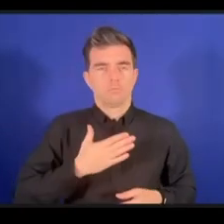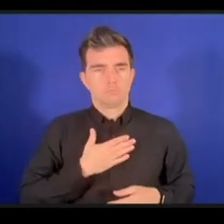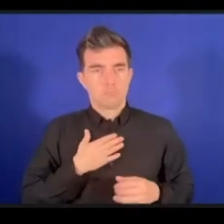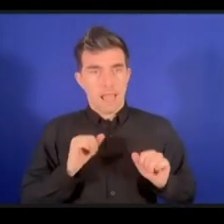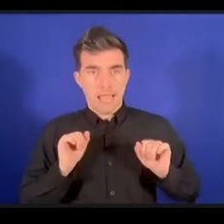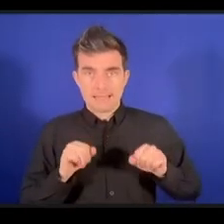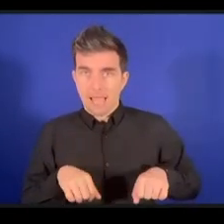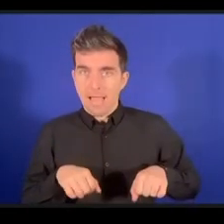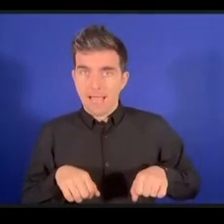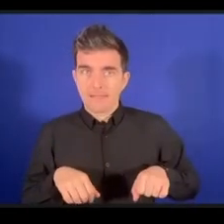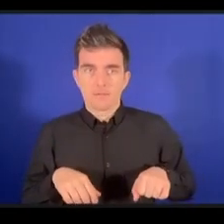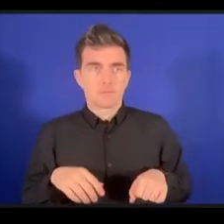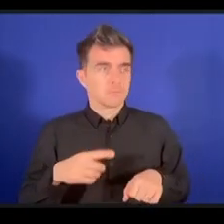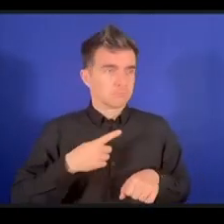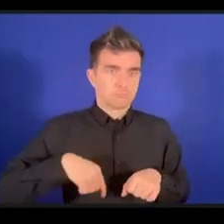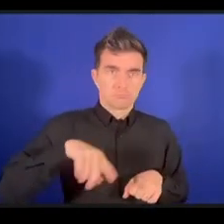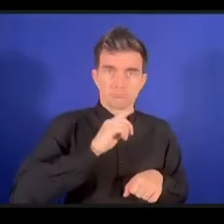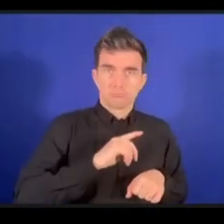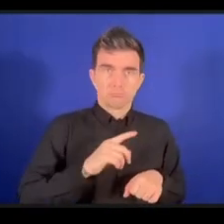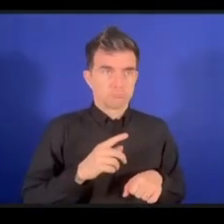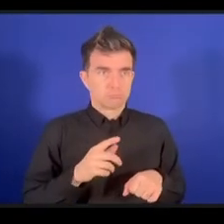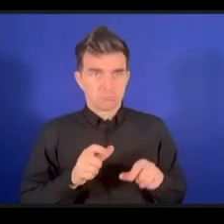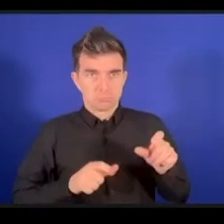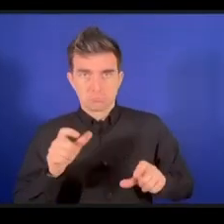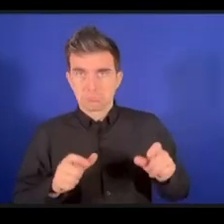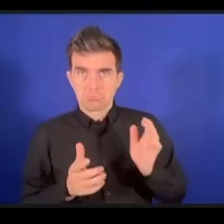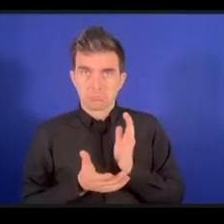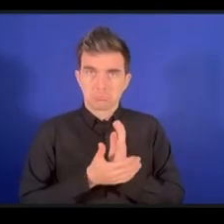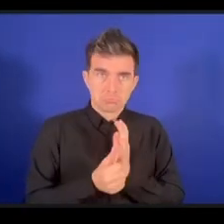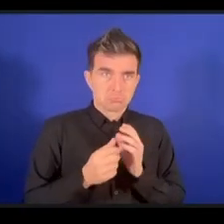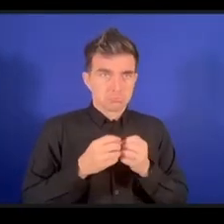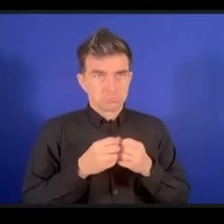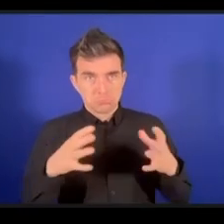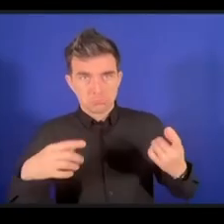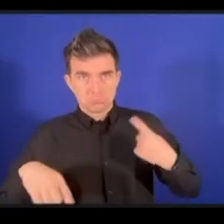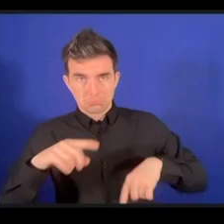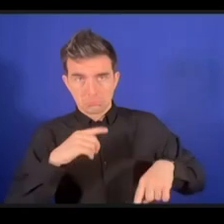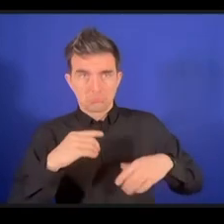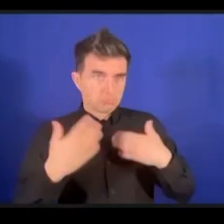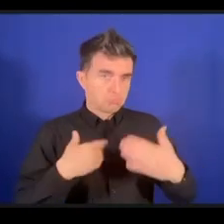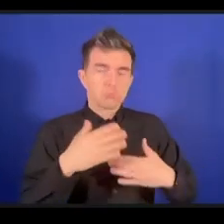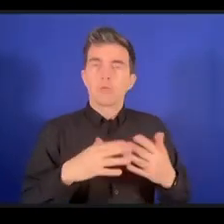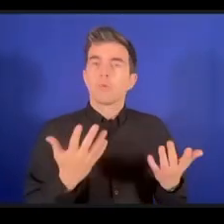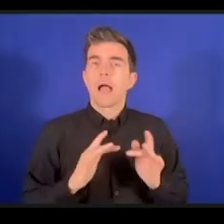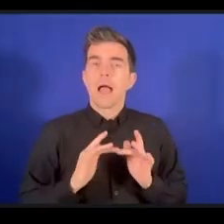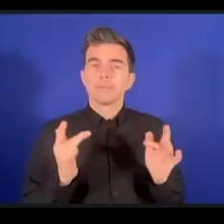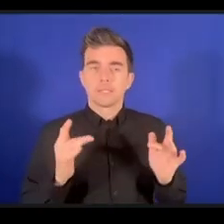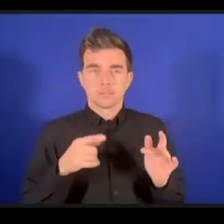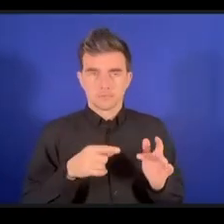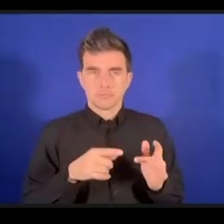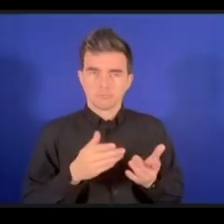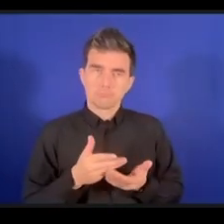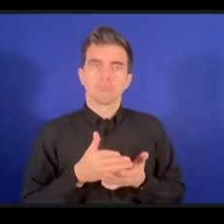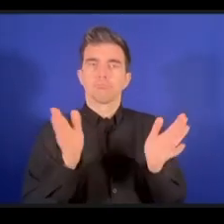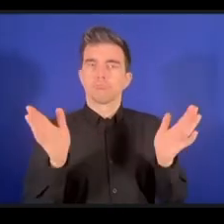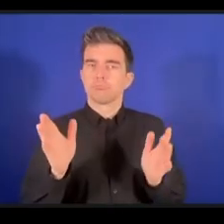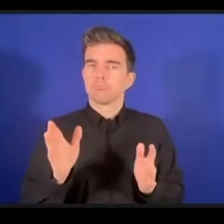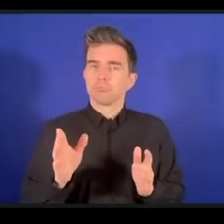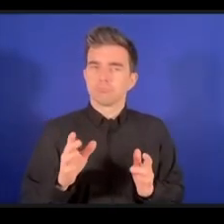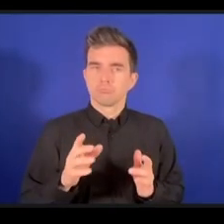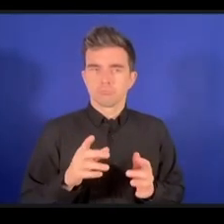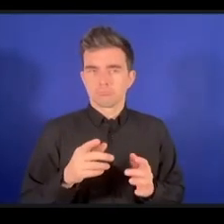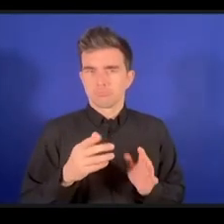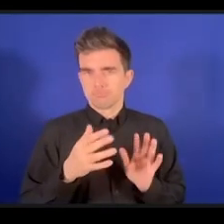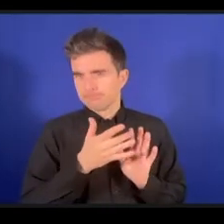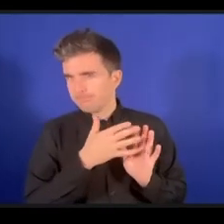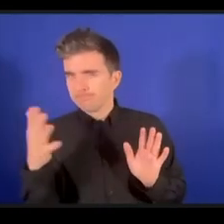来打造越来越多的互联网就是可以好用的可用的互联网应